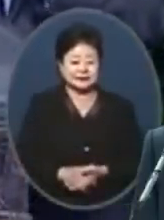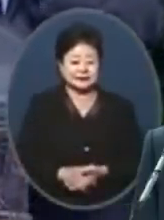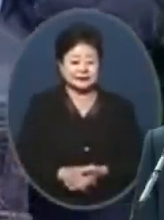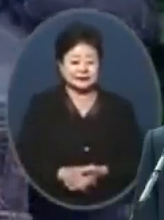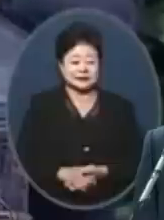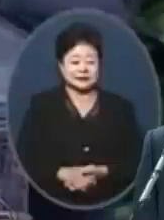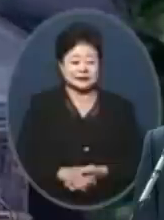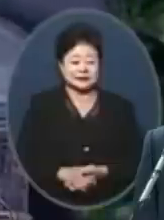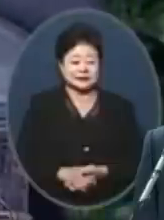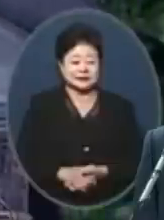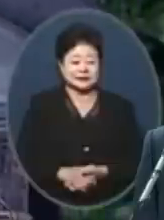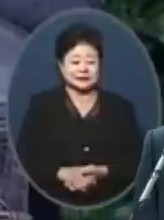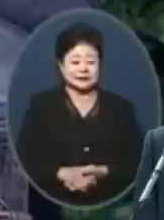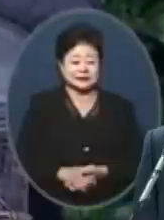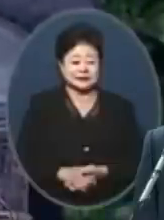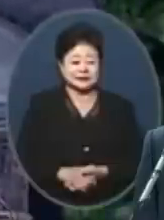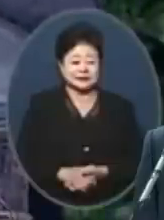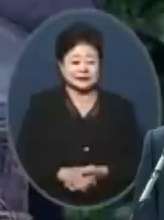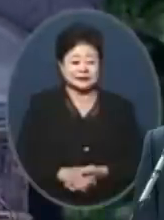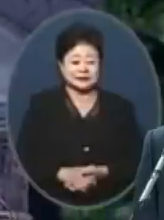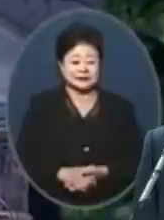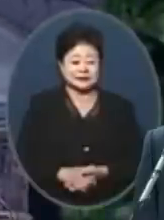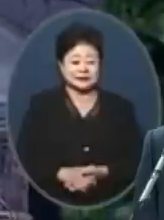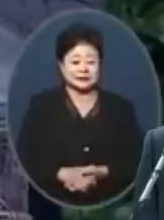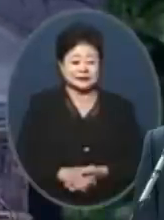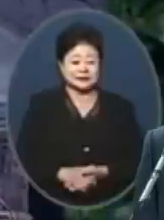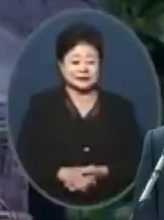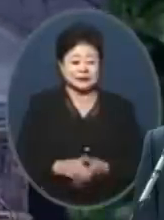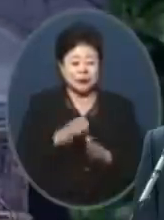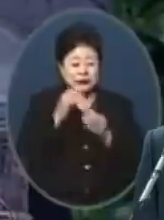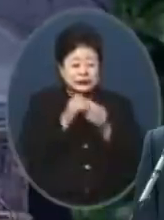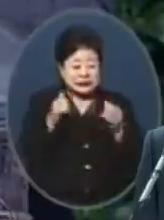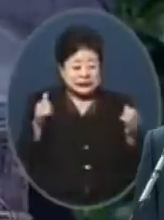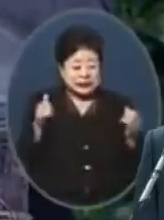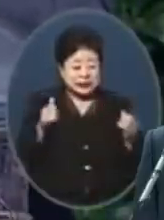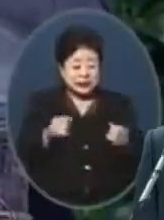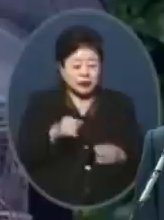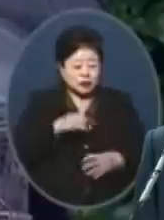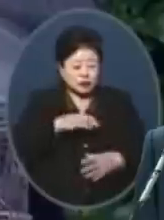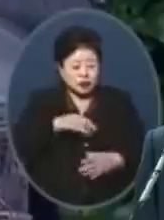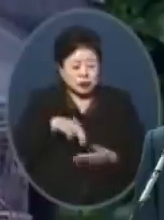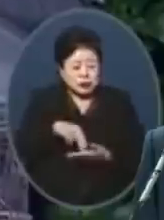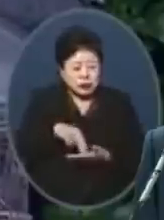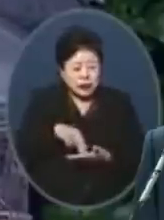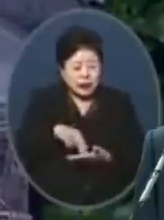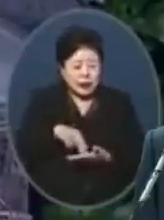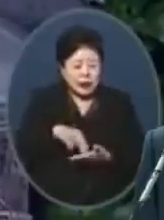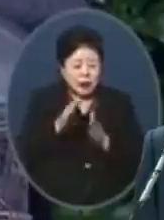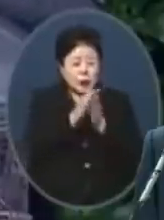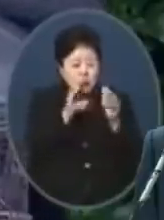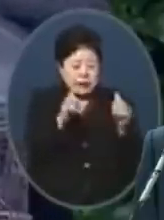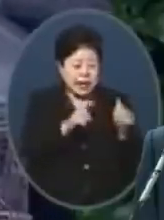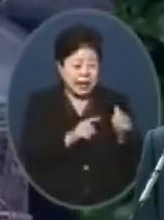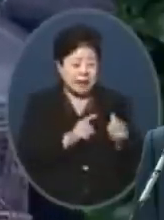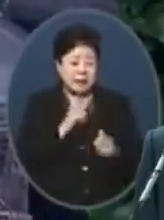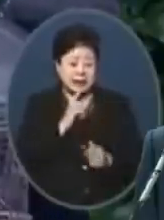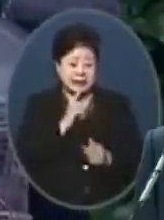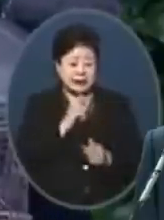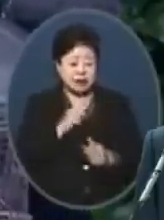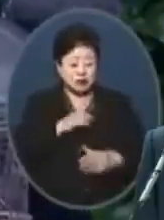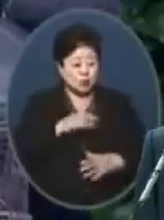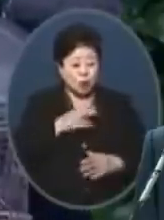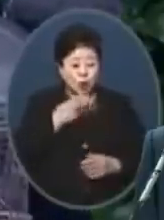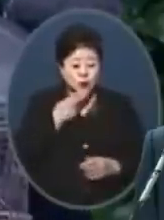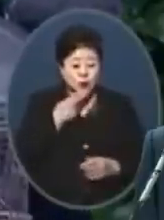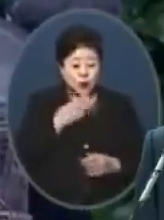of Pharaoh, all the Red Sea means nothing to him. 모든 사람들이 다 두려워 떴는데 모세는 두려워